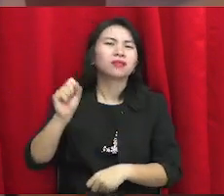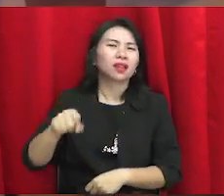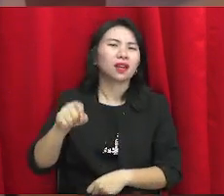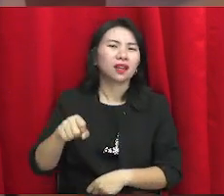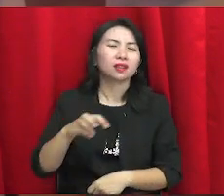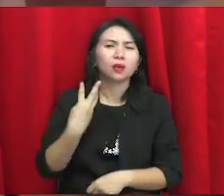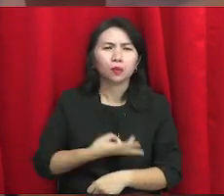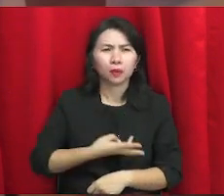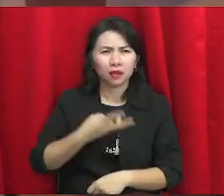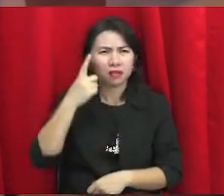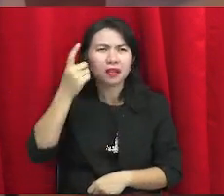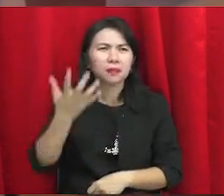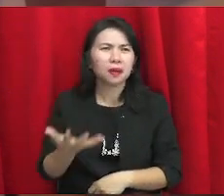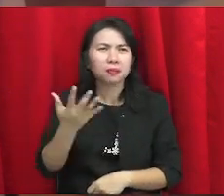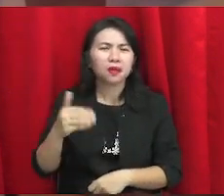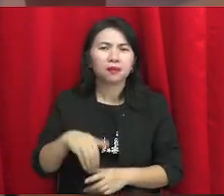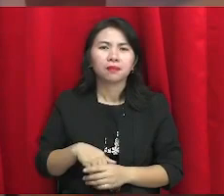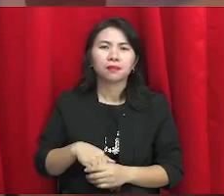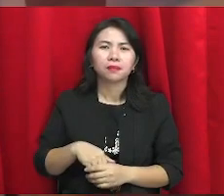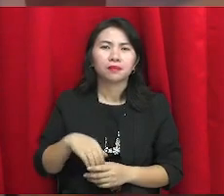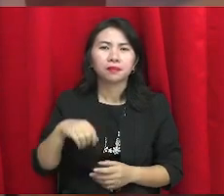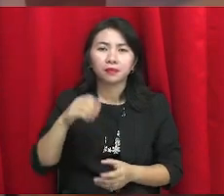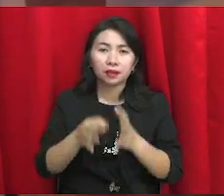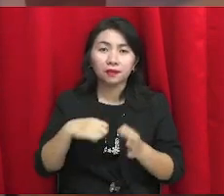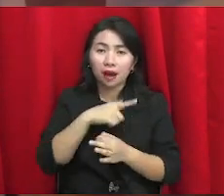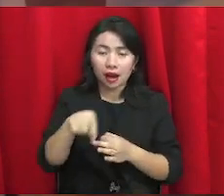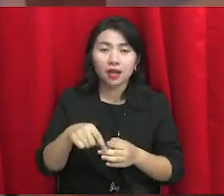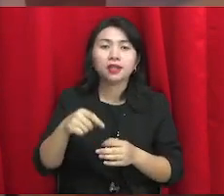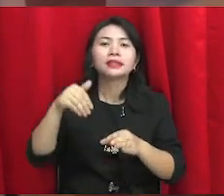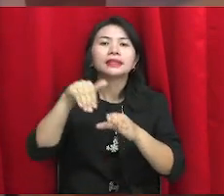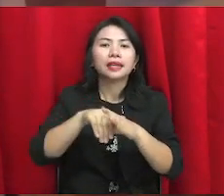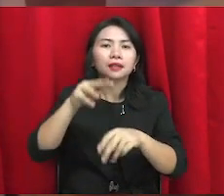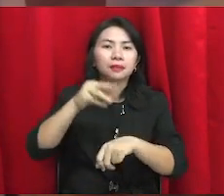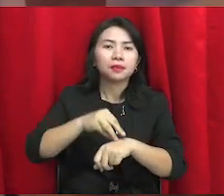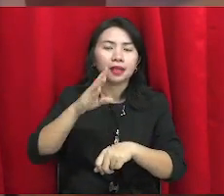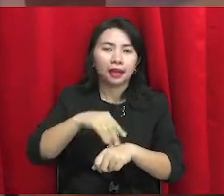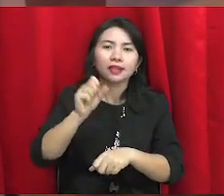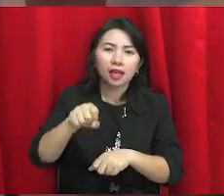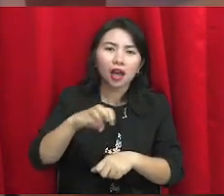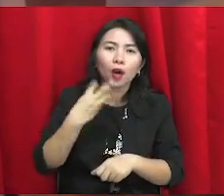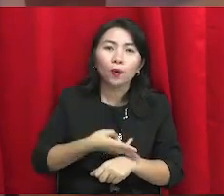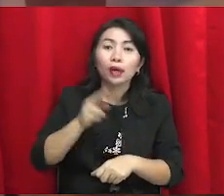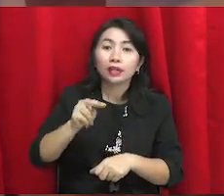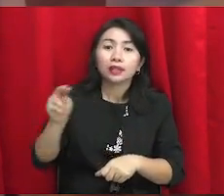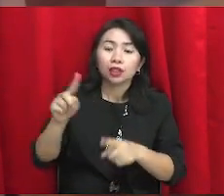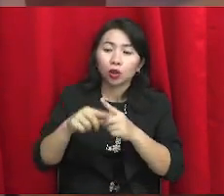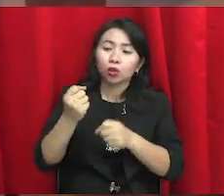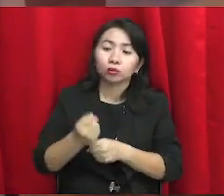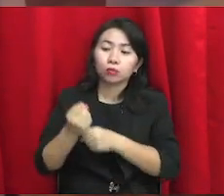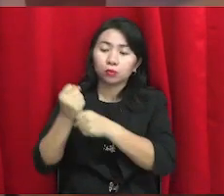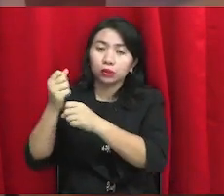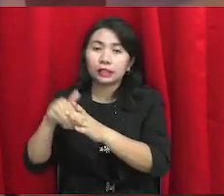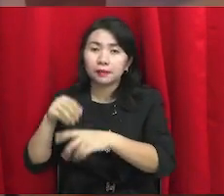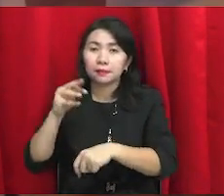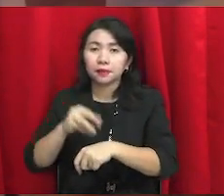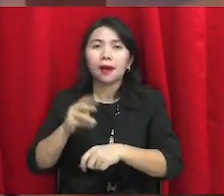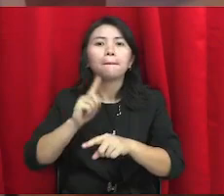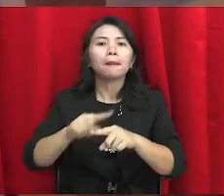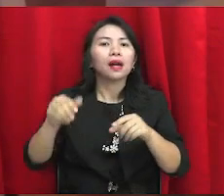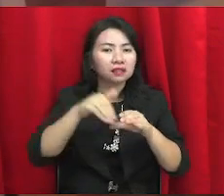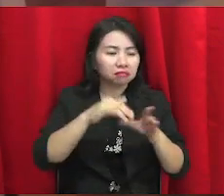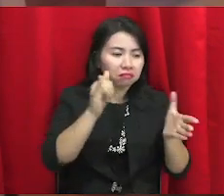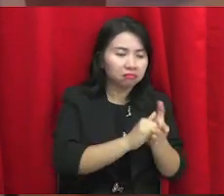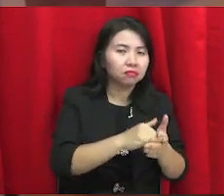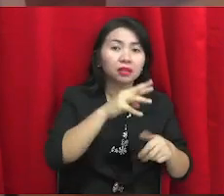nga tayo sa ministry. Tandaan nyo, pang-ministry tayo eh. Yes, sir. You see, therefore, we ought to support each other in the ministry. Pero kung dun sa ministry na